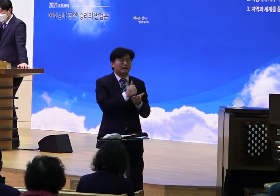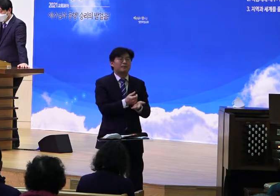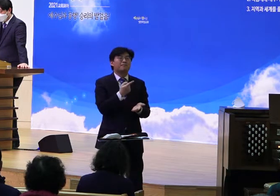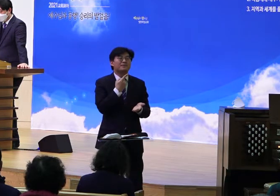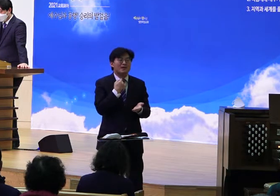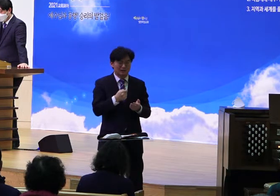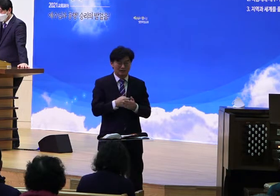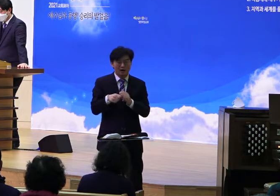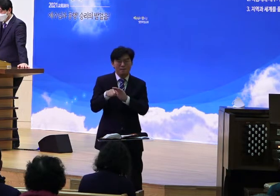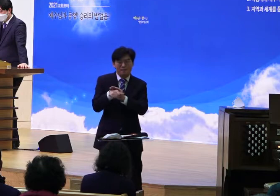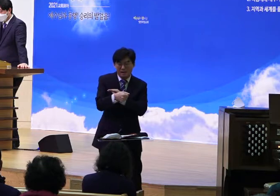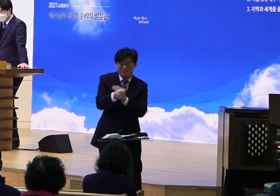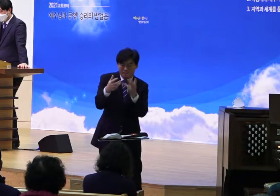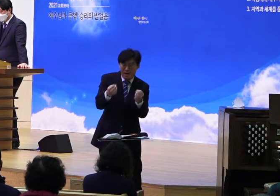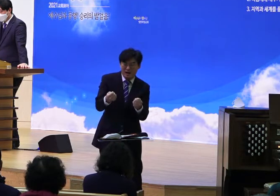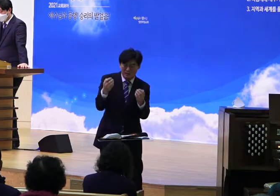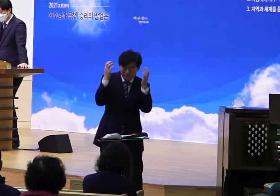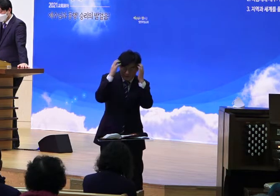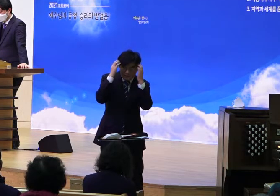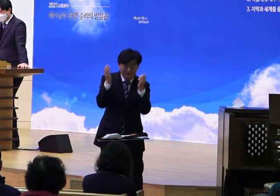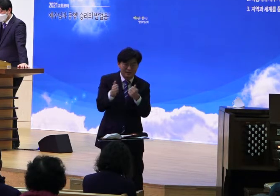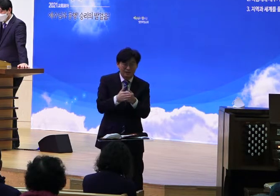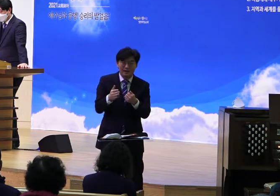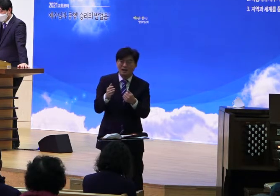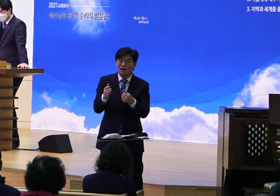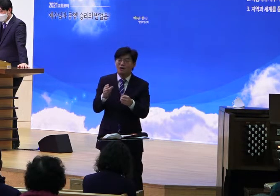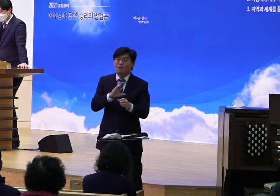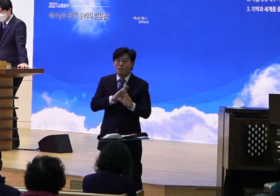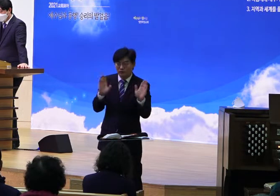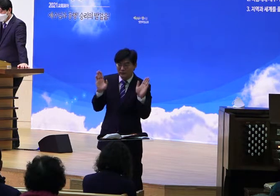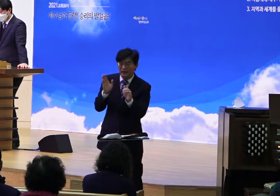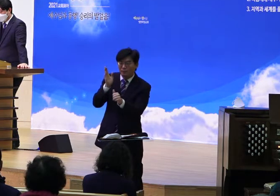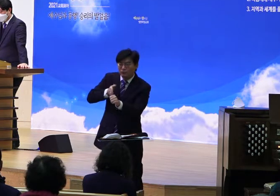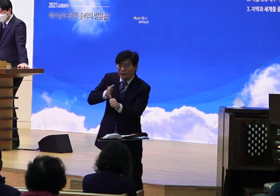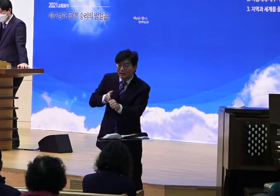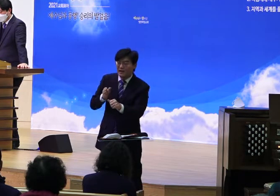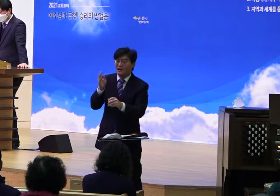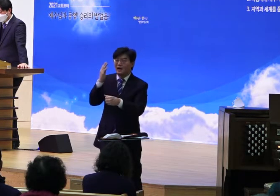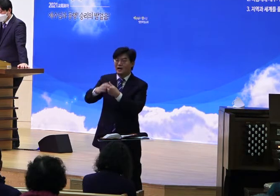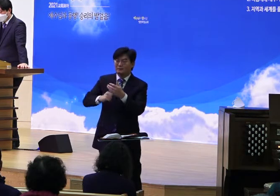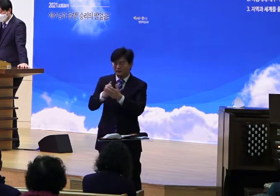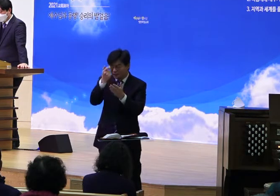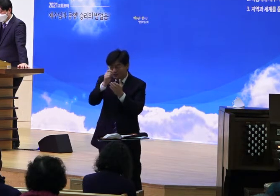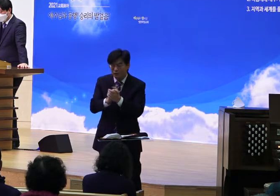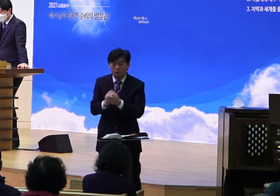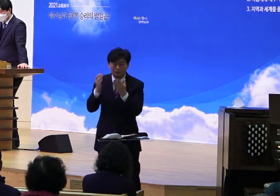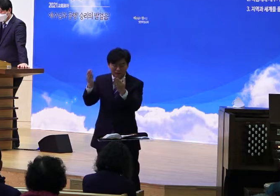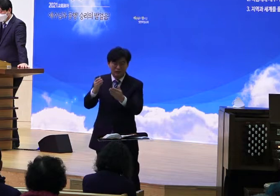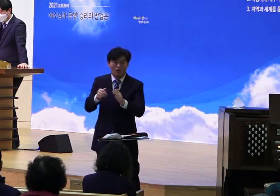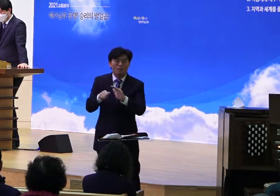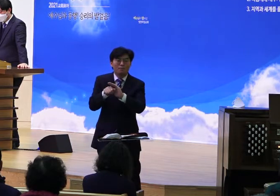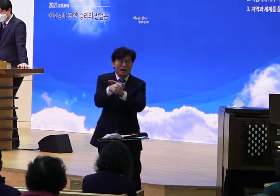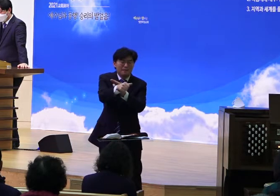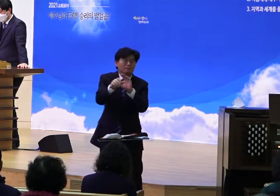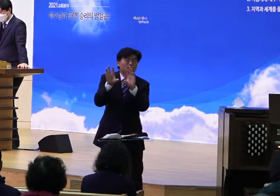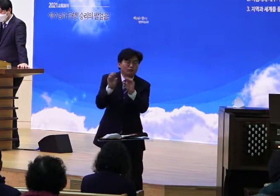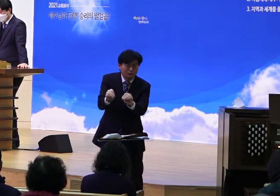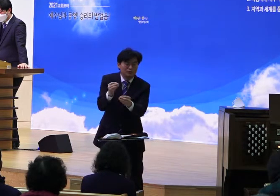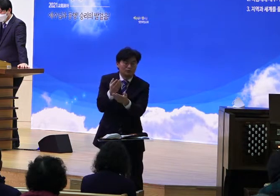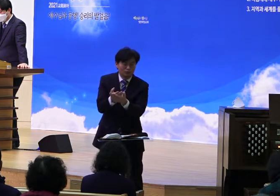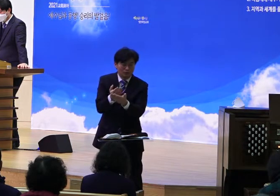기도하여 이 뱀들을 우리에게서 떠나게 하소서. 모세가 백성을 위하여 기도하매 여호와께서 모세에게 이르시되